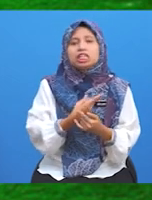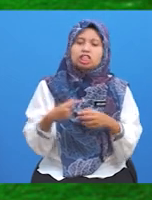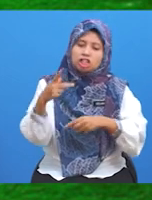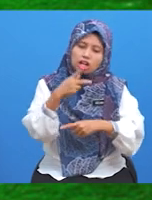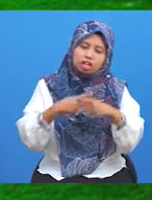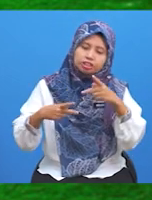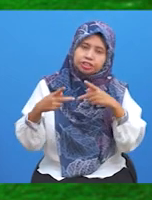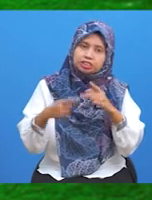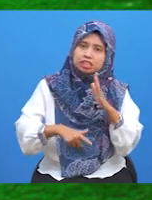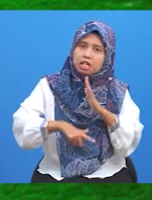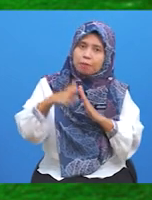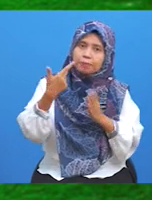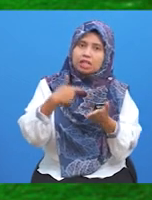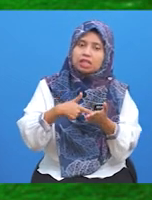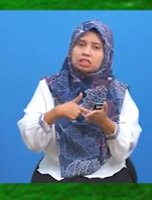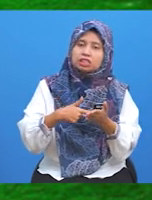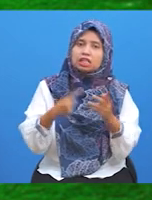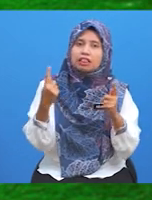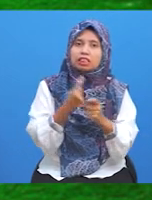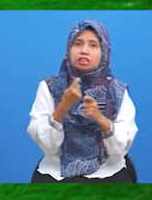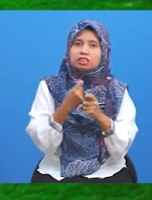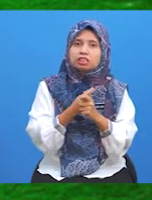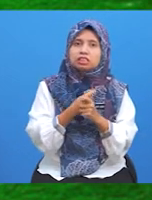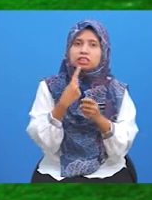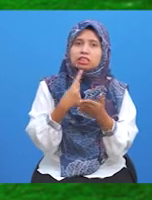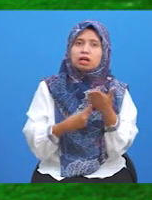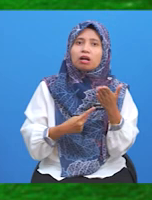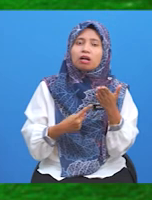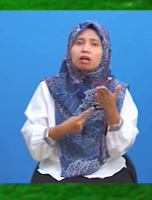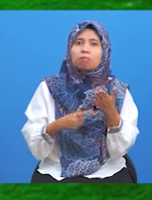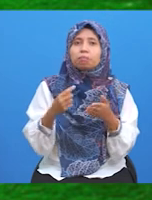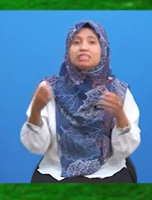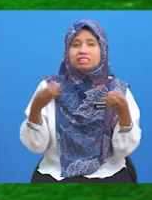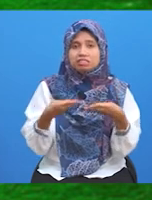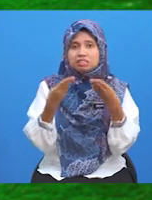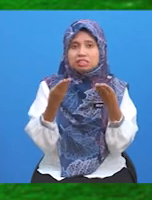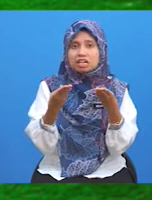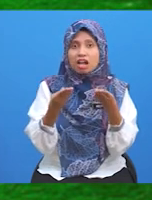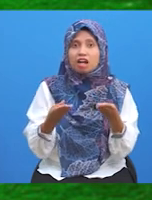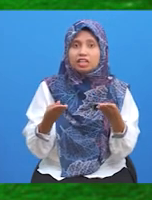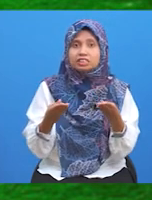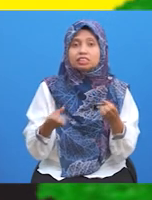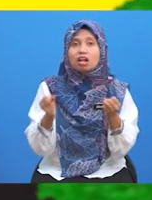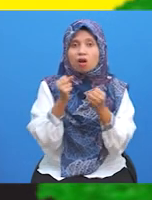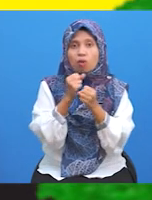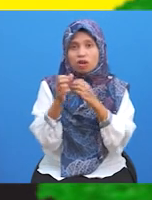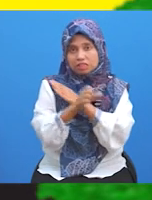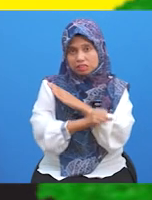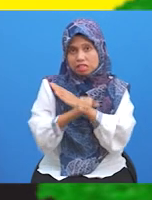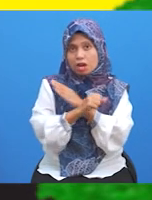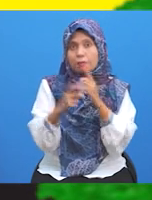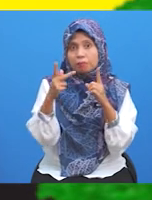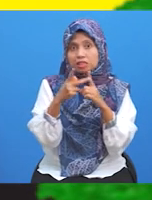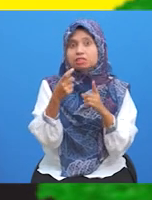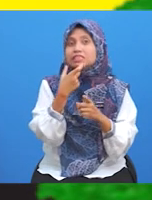lebih mendalam lagi tentang reaksi penduduk tempatan yang menentang penyerahan Sarawak kepada British. Golongan